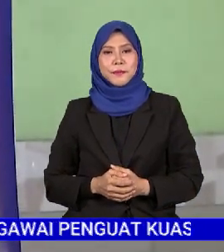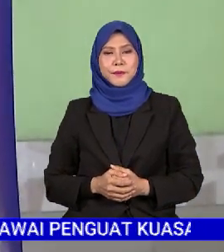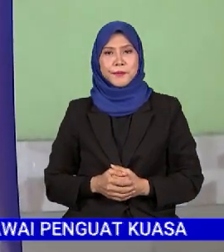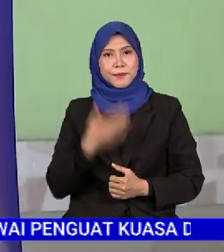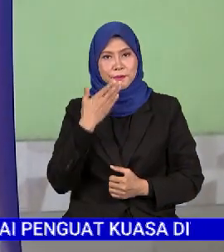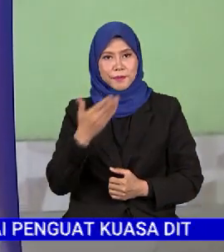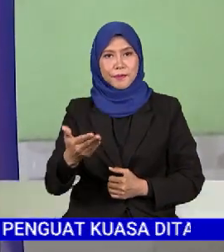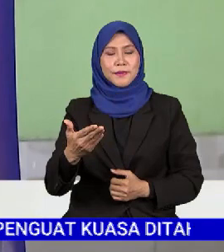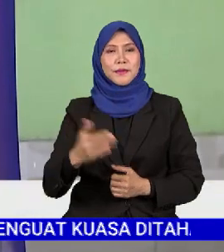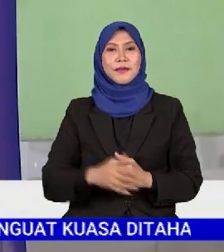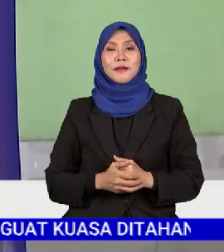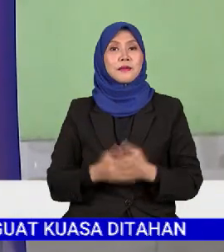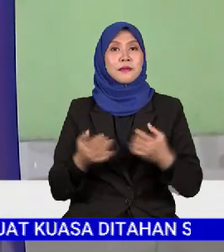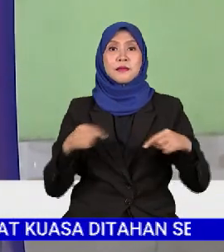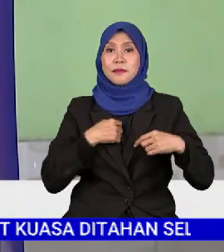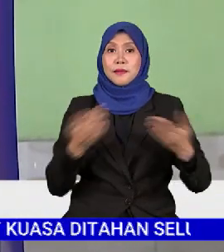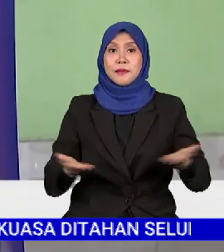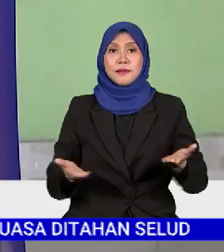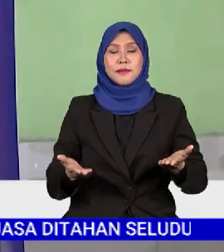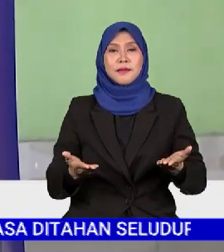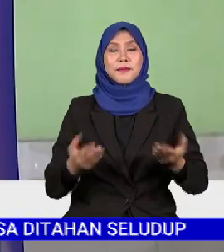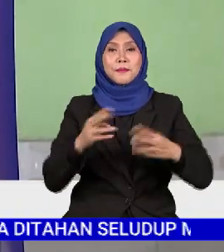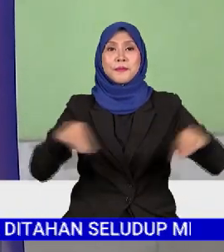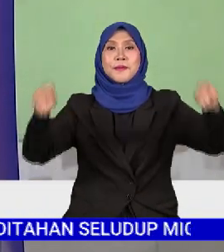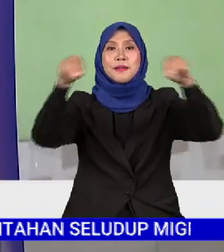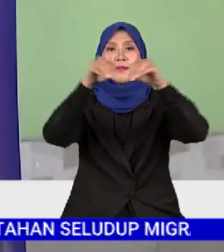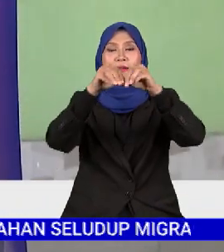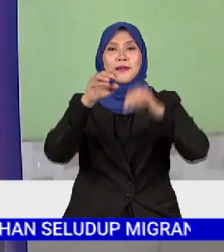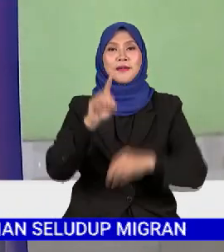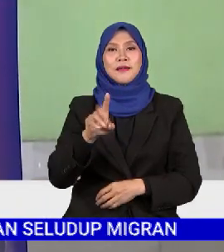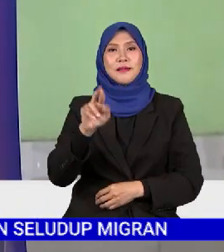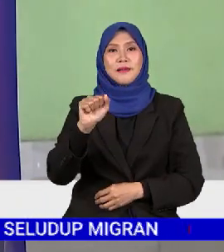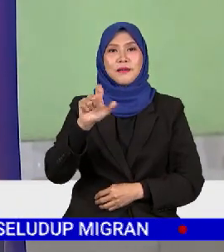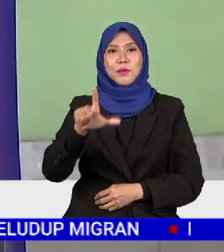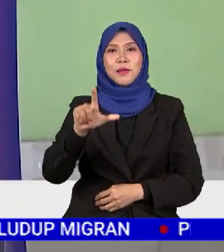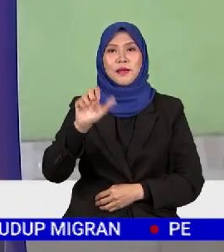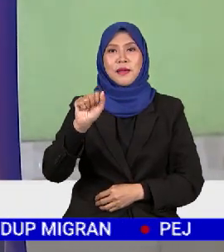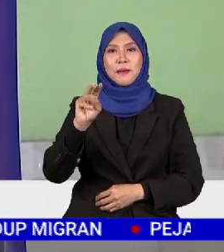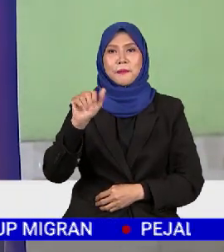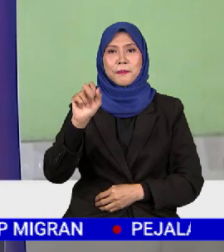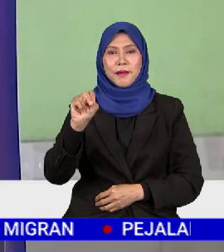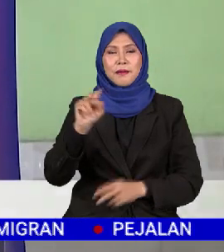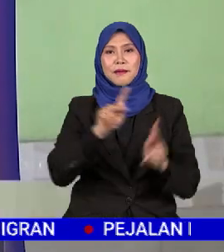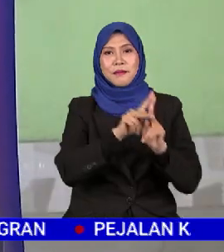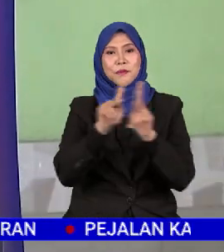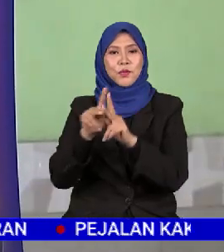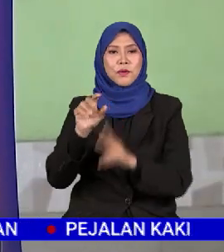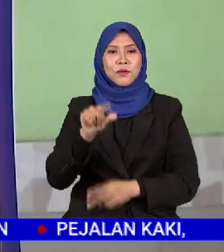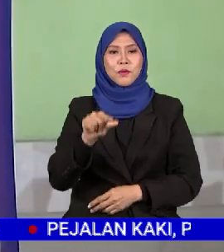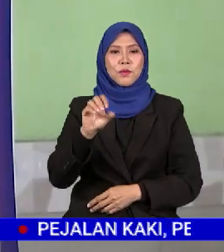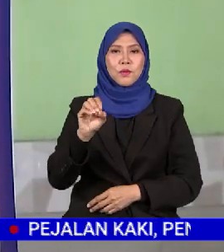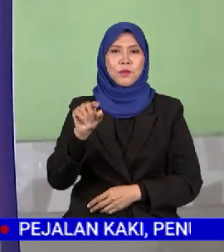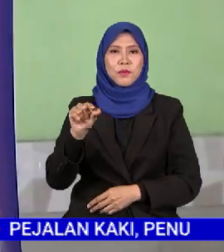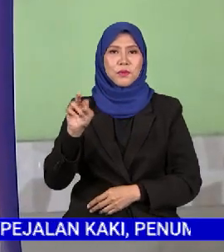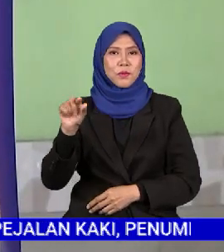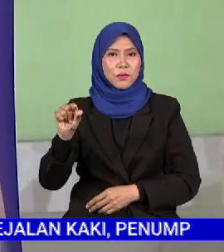Baik, terima kasih. Ketika ini saya berada di Masjid Darul Aman, Kampung Gunggung Batu 16 Sandakan,